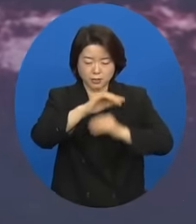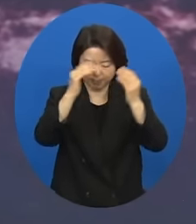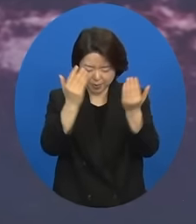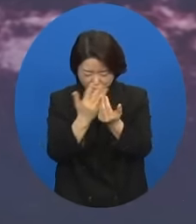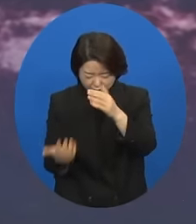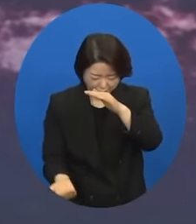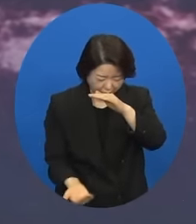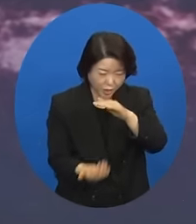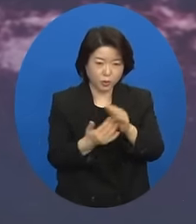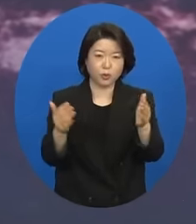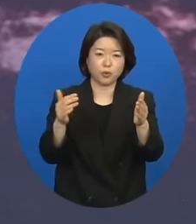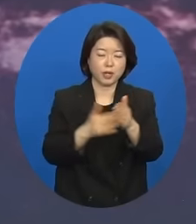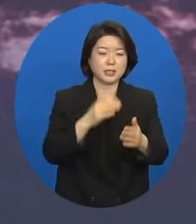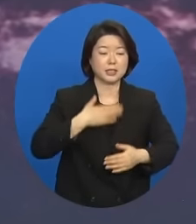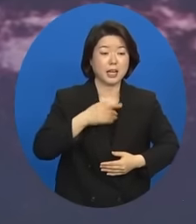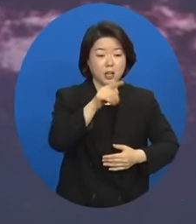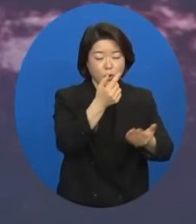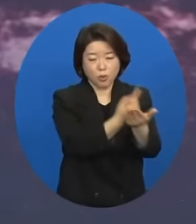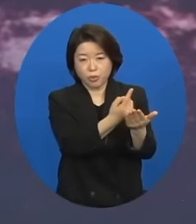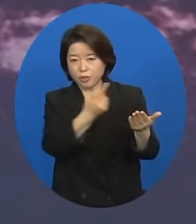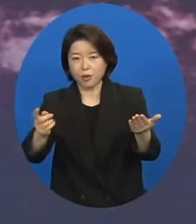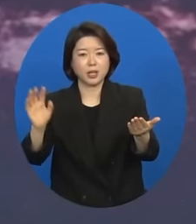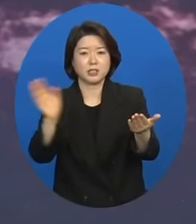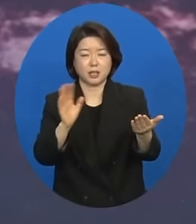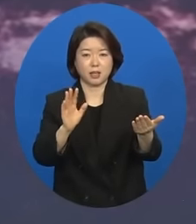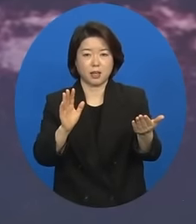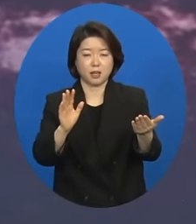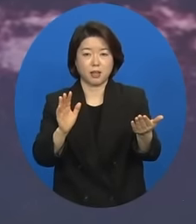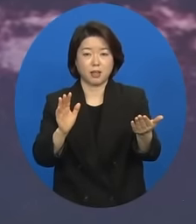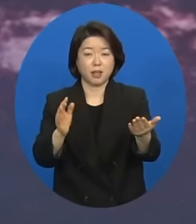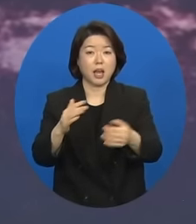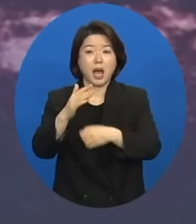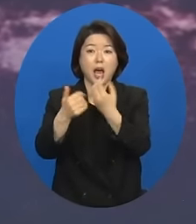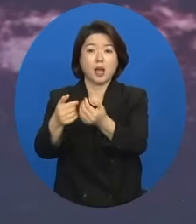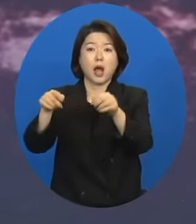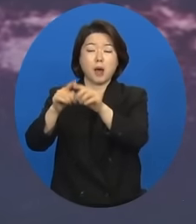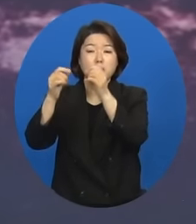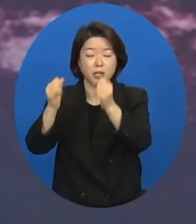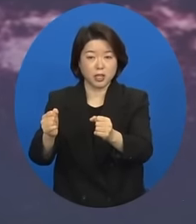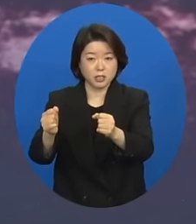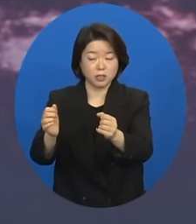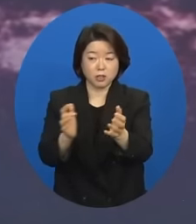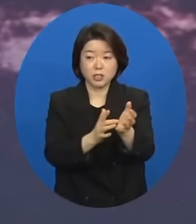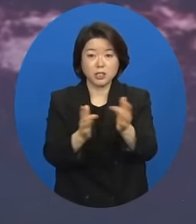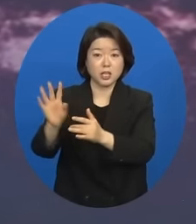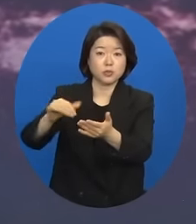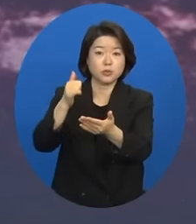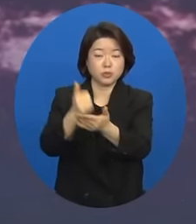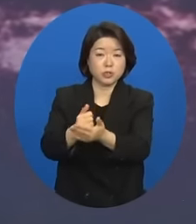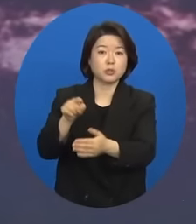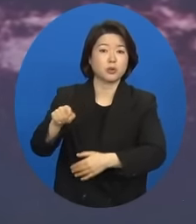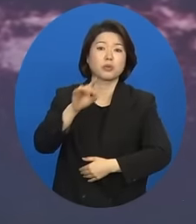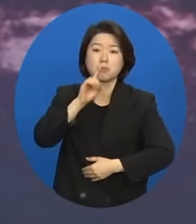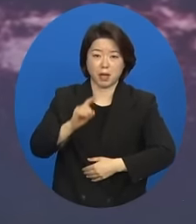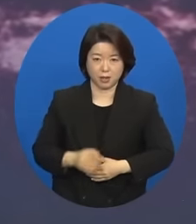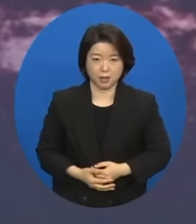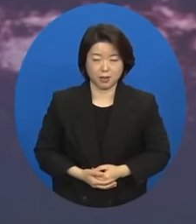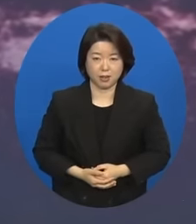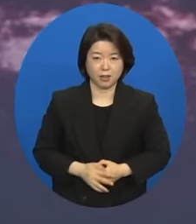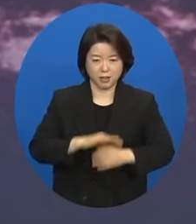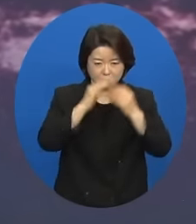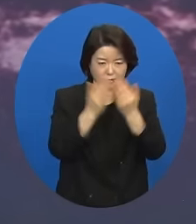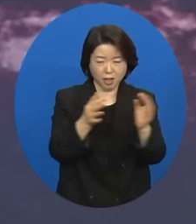아니하리라 임마누엘 예수 그리스도를 얘기를 하죠 이게 다 그렇게 연결되 있는 것입니다 그 야곱은